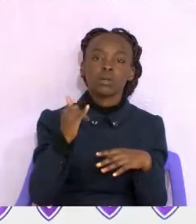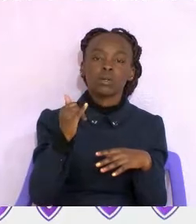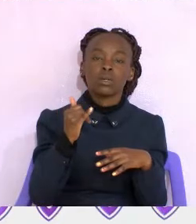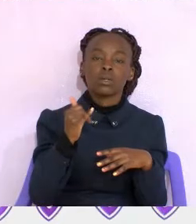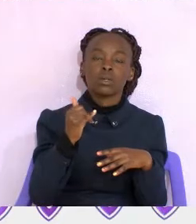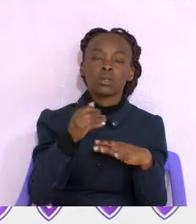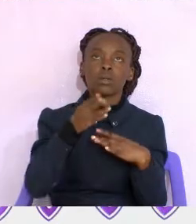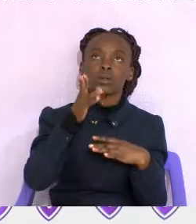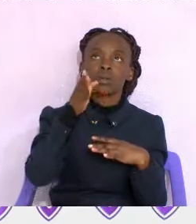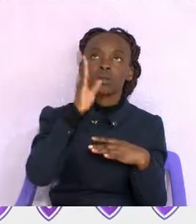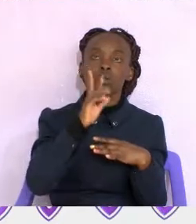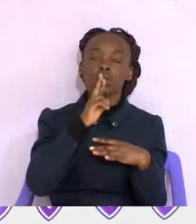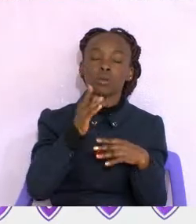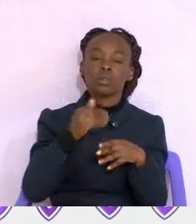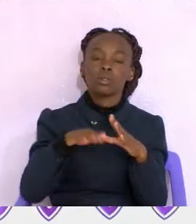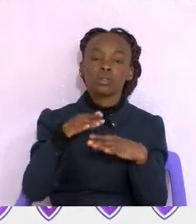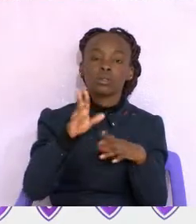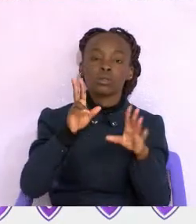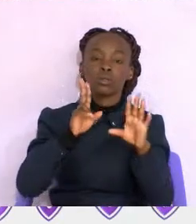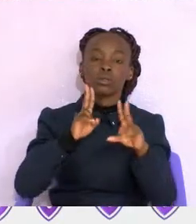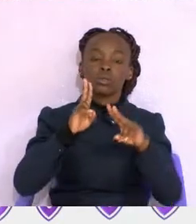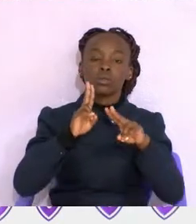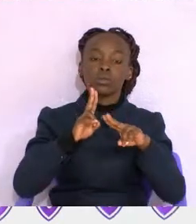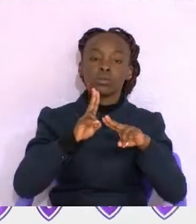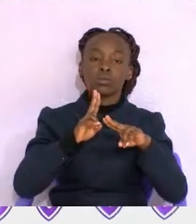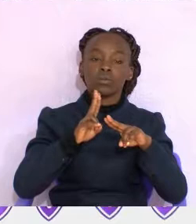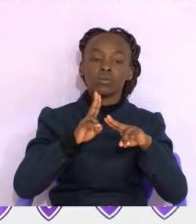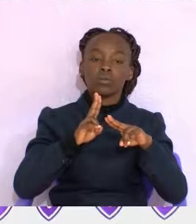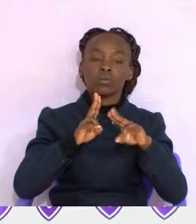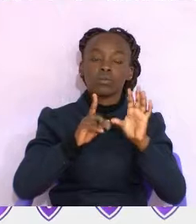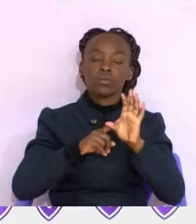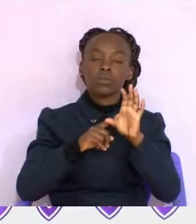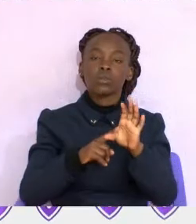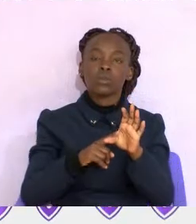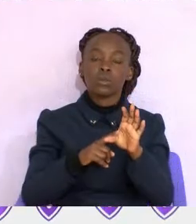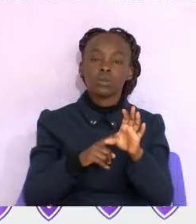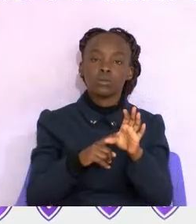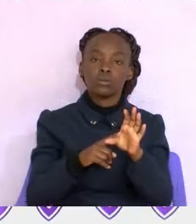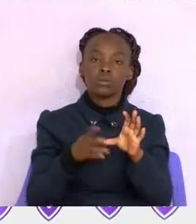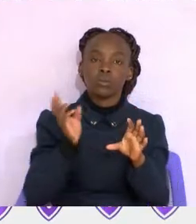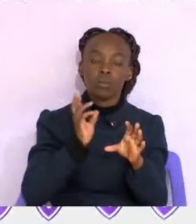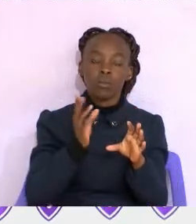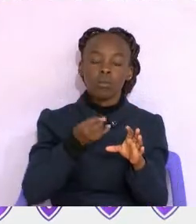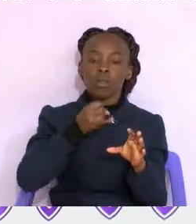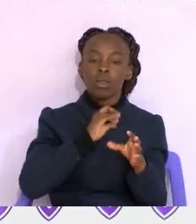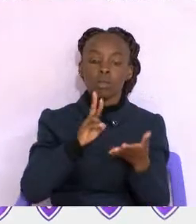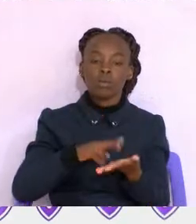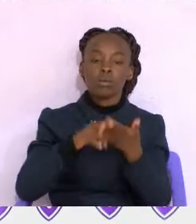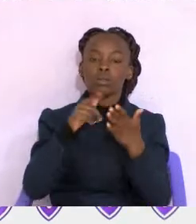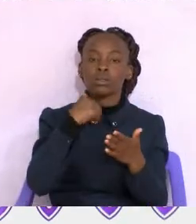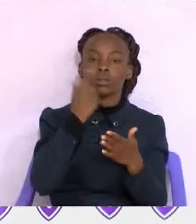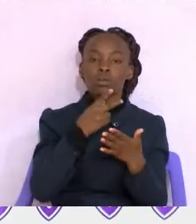kwa kiti chako cha enzi. Hata wakati tumaini la mwenye haki inakatwa. Na ndiposa Mungu ninainua hao